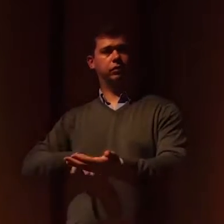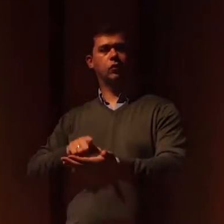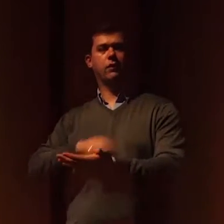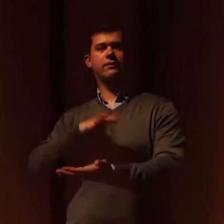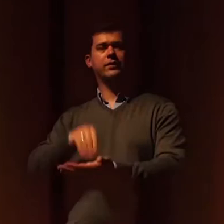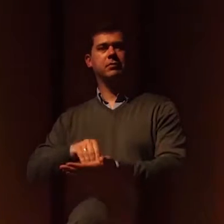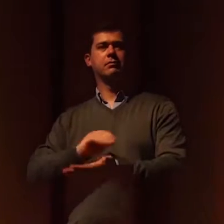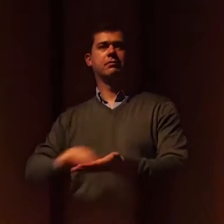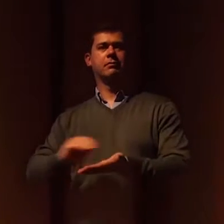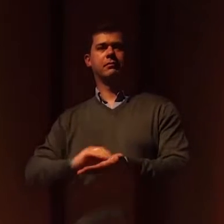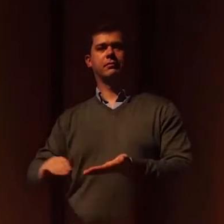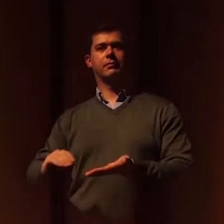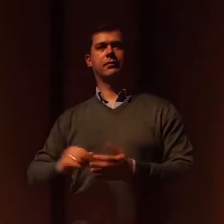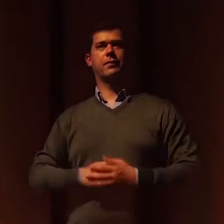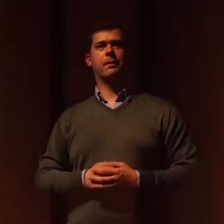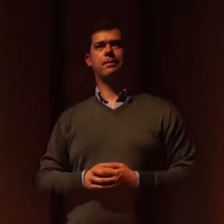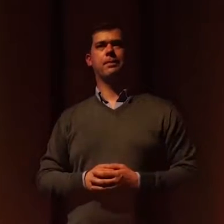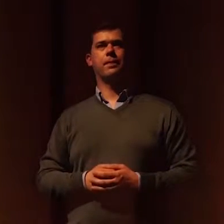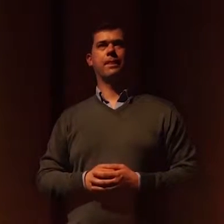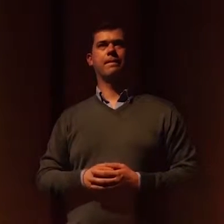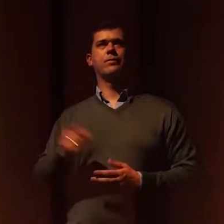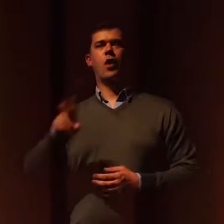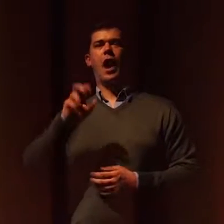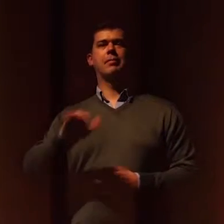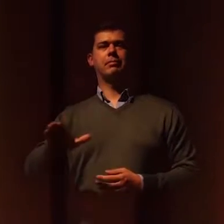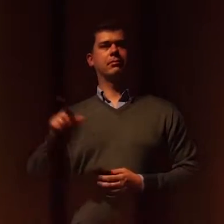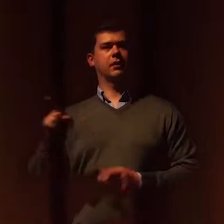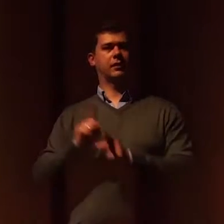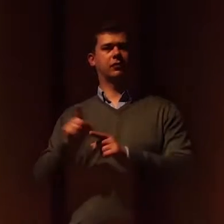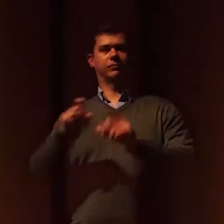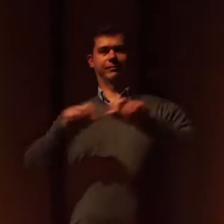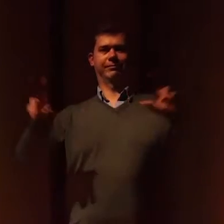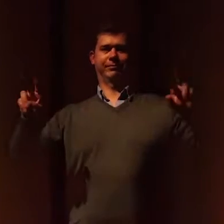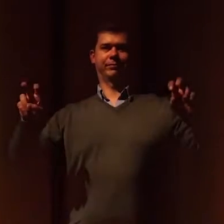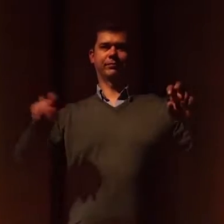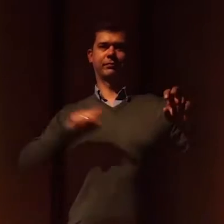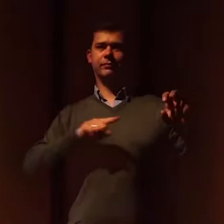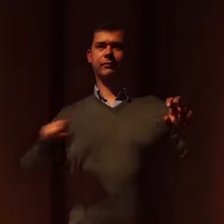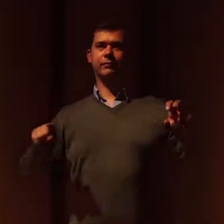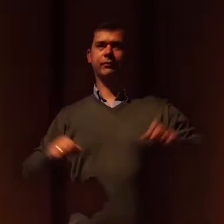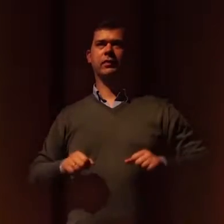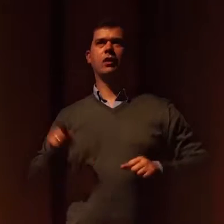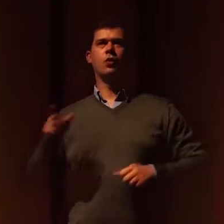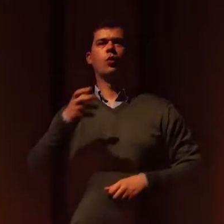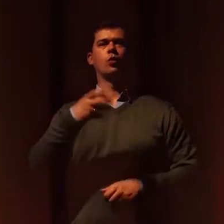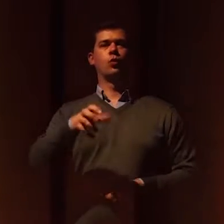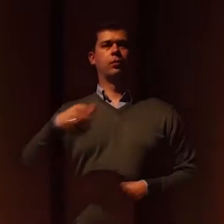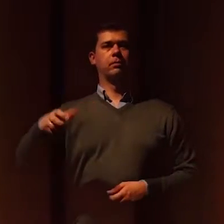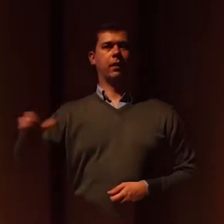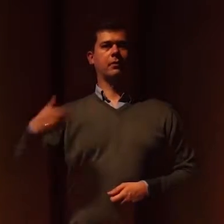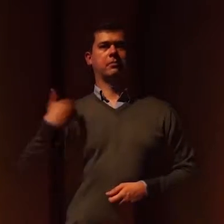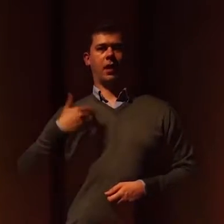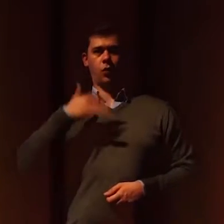taki element jej praca habilitacyjna też tak się nazywała grupy